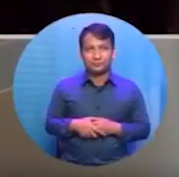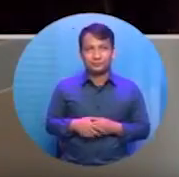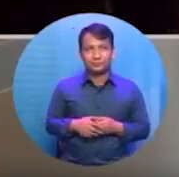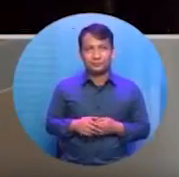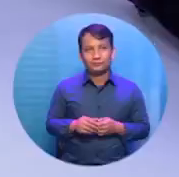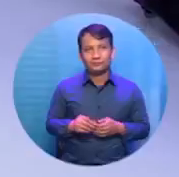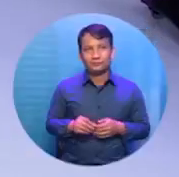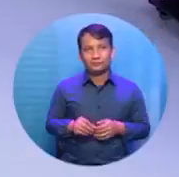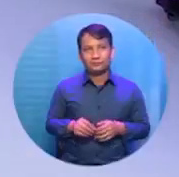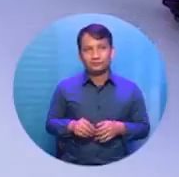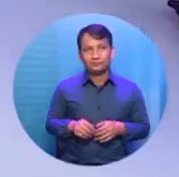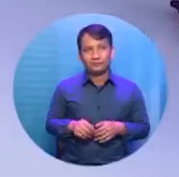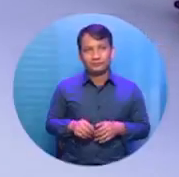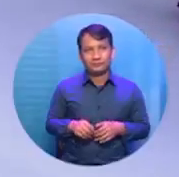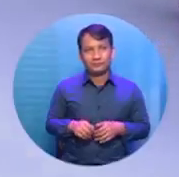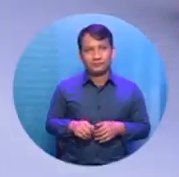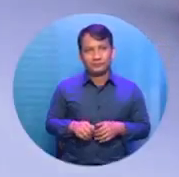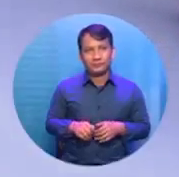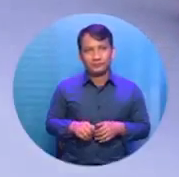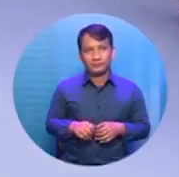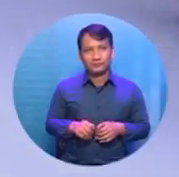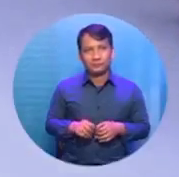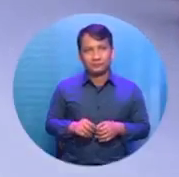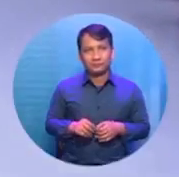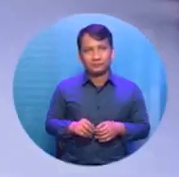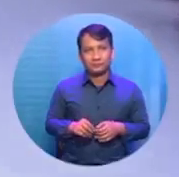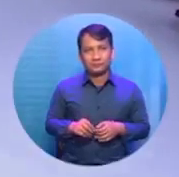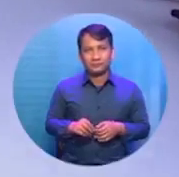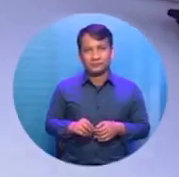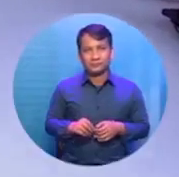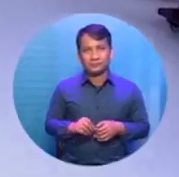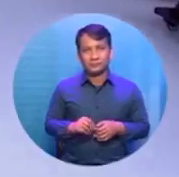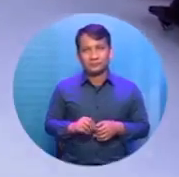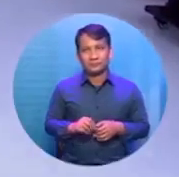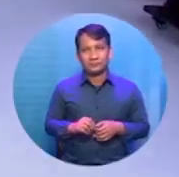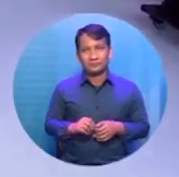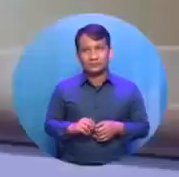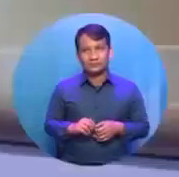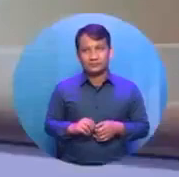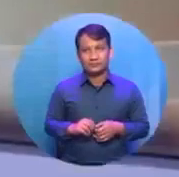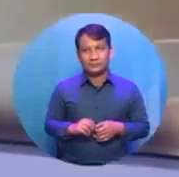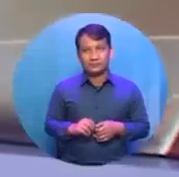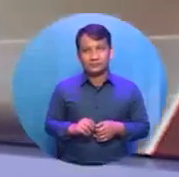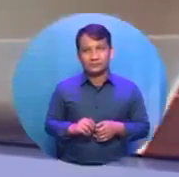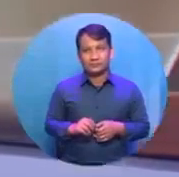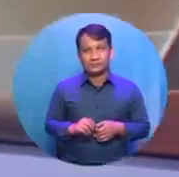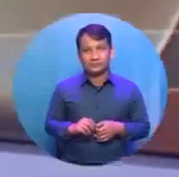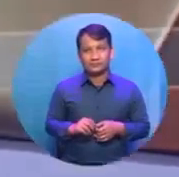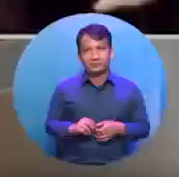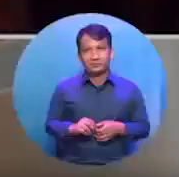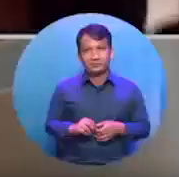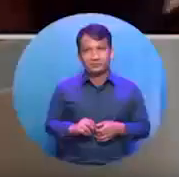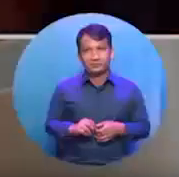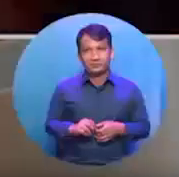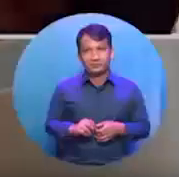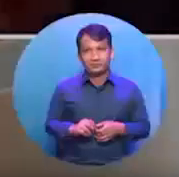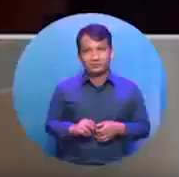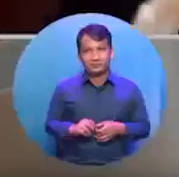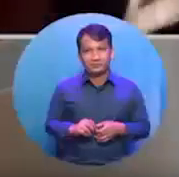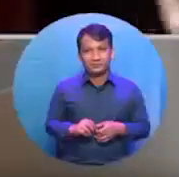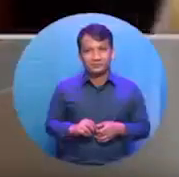isa pa, last. Ngayon, sino ba marunong kumanta ng Idol in Action para dagdagan ko ng TNT load? Sino? Sige